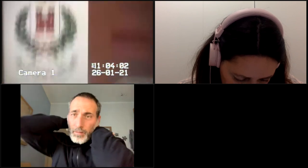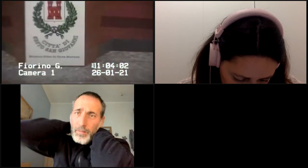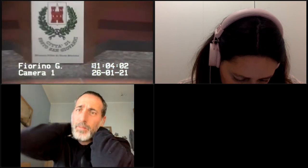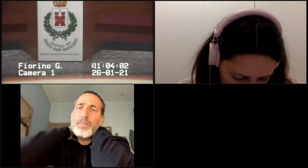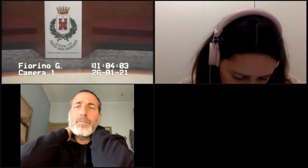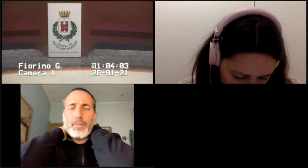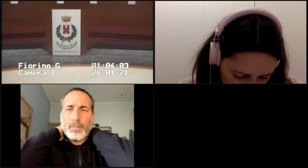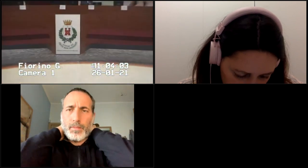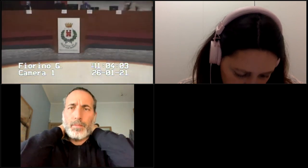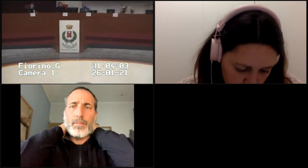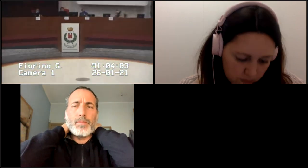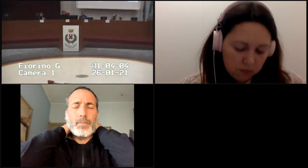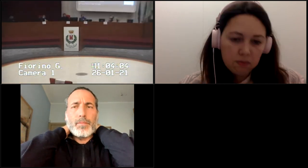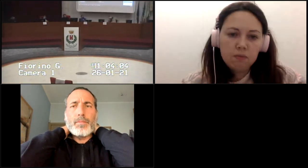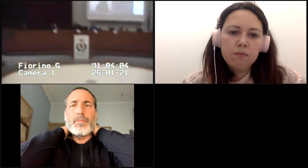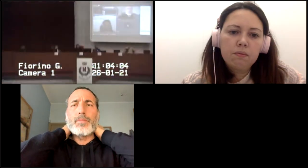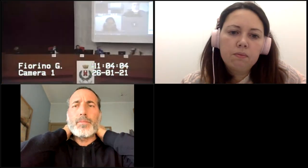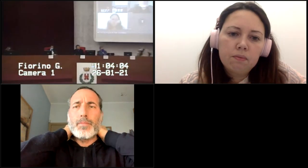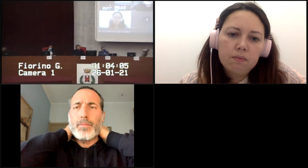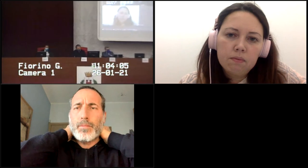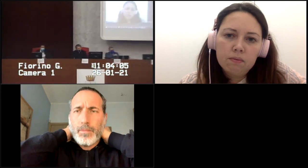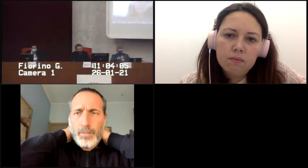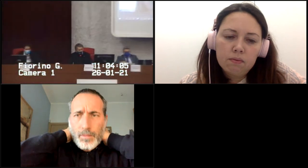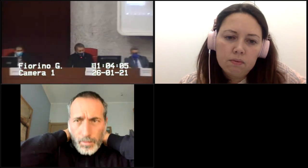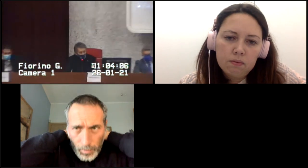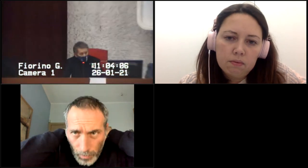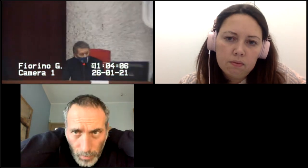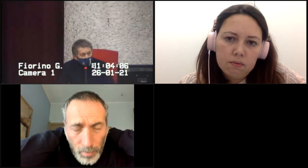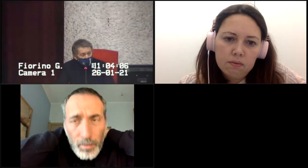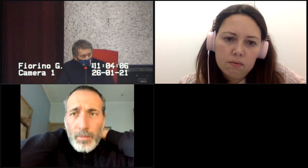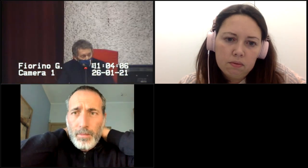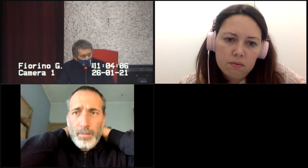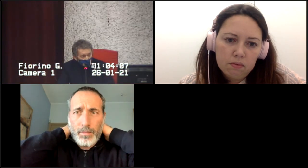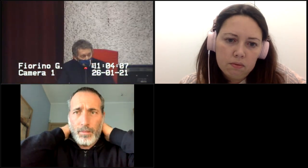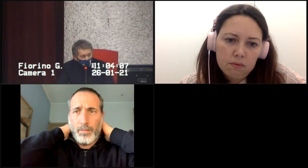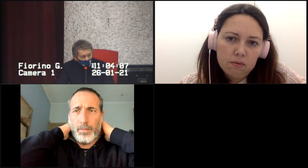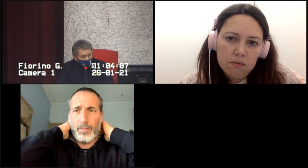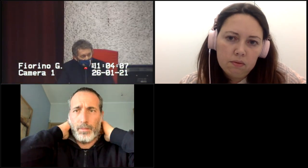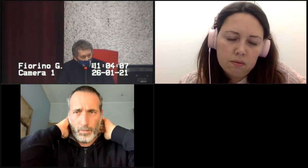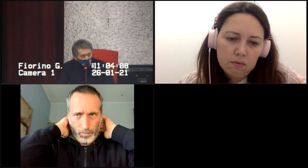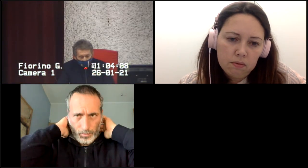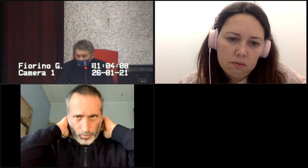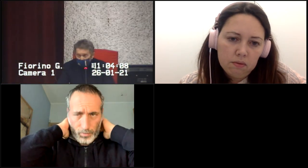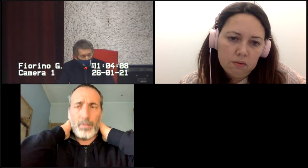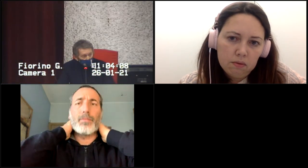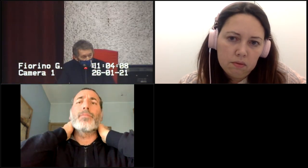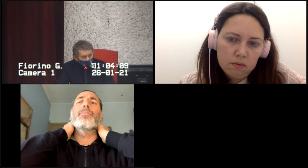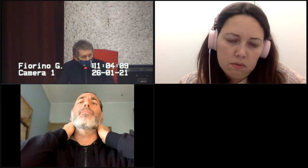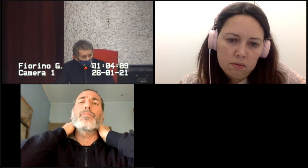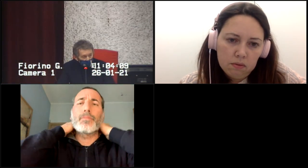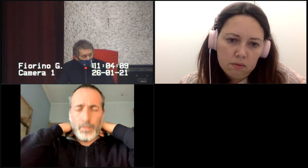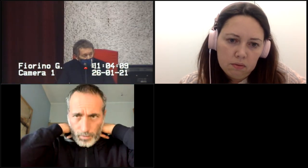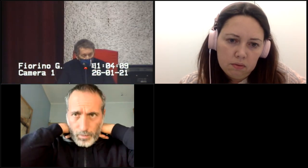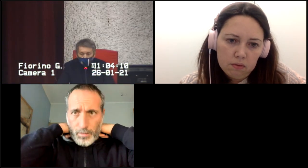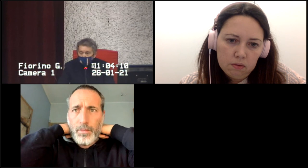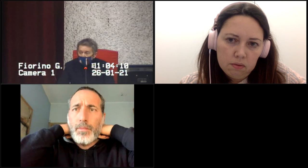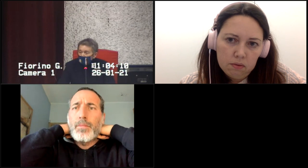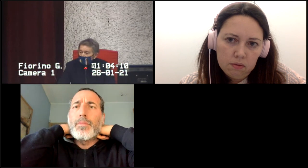La ringrazio, quindi lei dichiara di voler dare il suo gettone di presenza di questo a quanto ha già